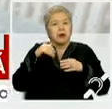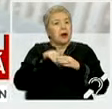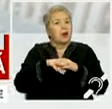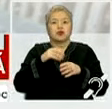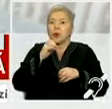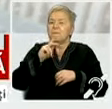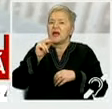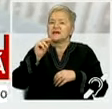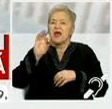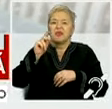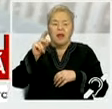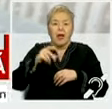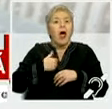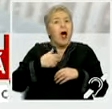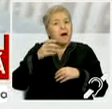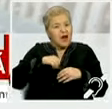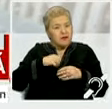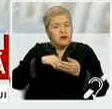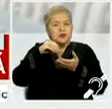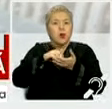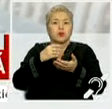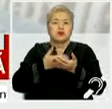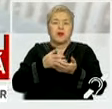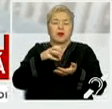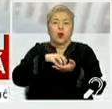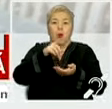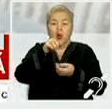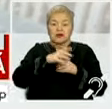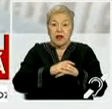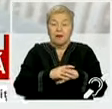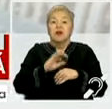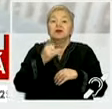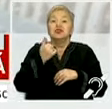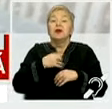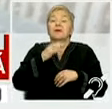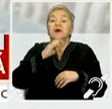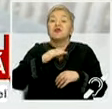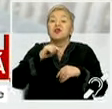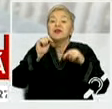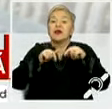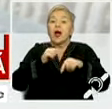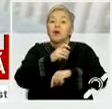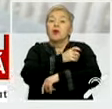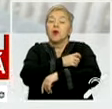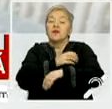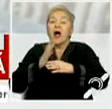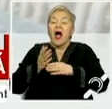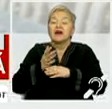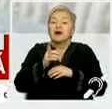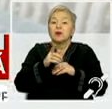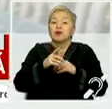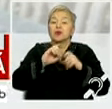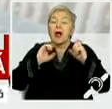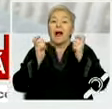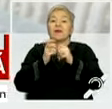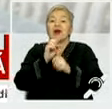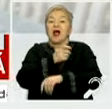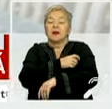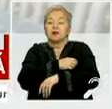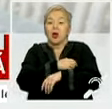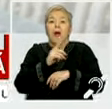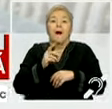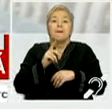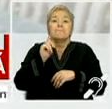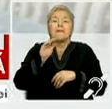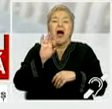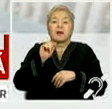Democrat. A mai fost propus pentru această funcție și, în ultimul rând, actualul președinte al Comisiei de Agricultură din Camera Deputaților, Florin Ionuț